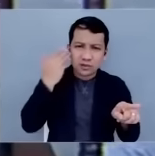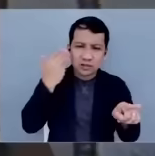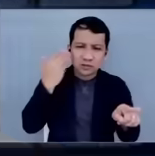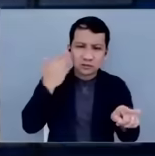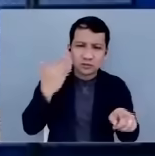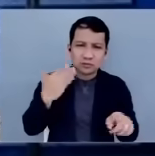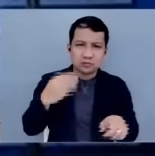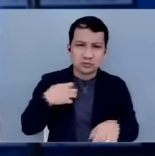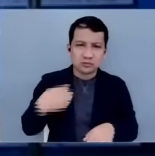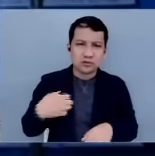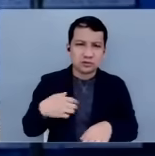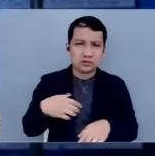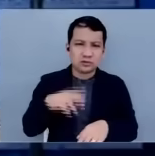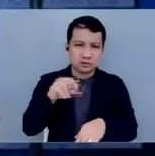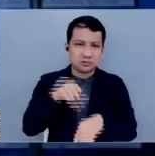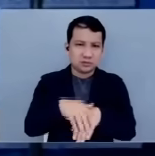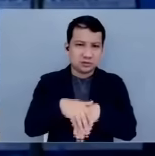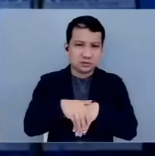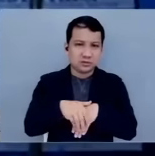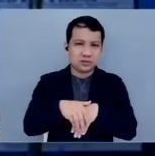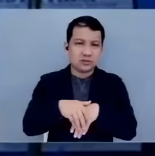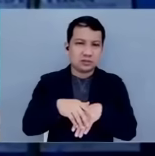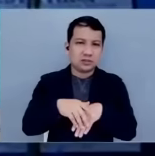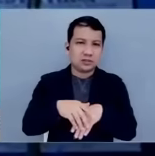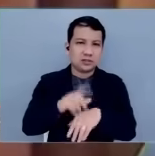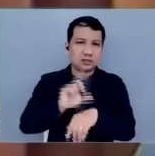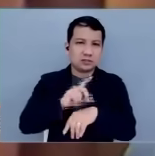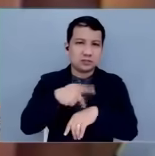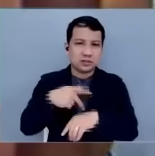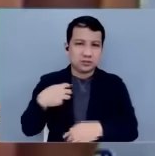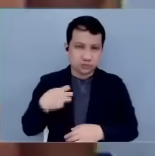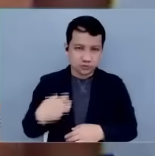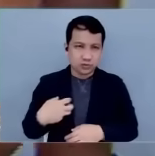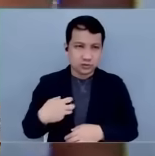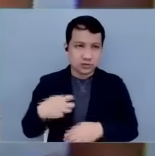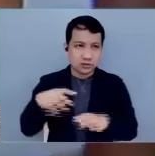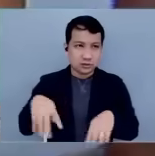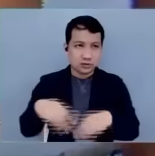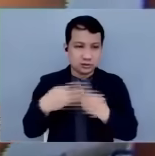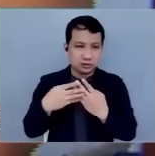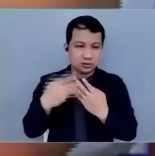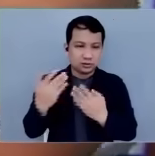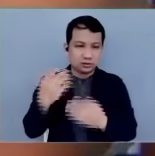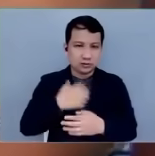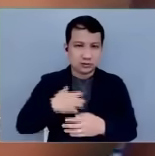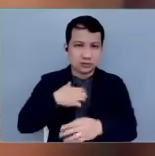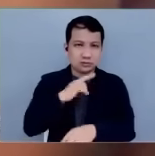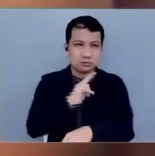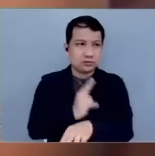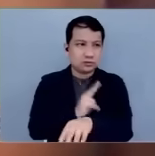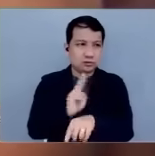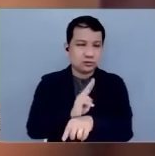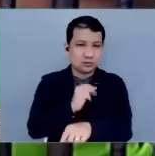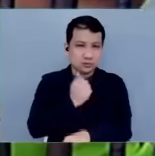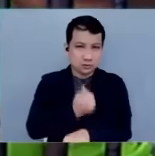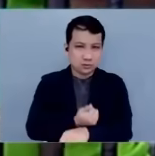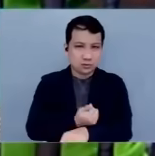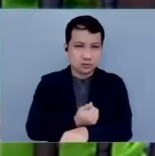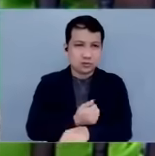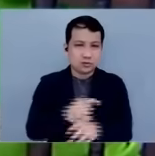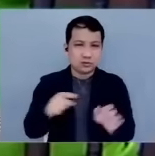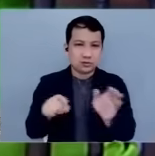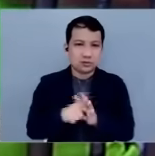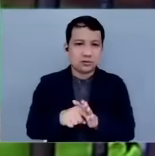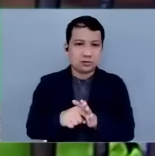po. Nasa custody na ng Las Piñas Police si alias Chris. Nahaharap siya sa reklamong usurpation of authority at paglabag sa